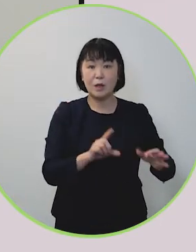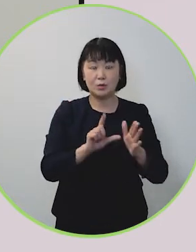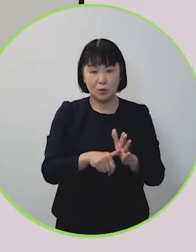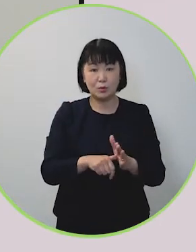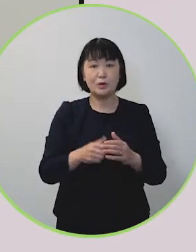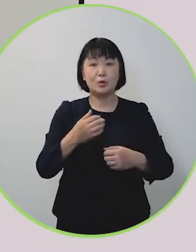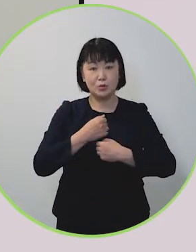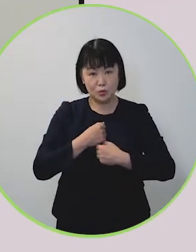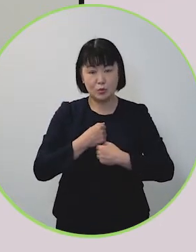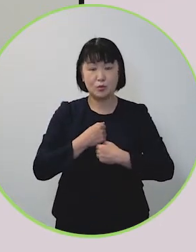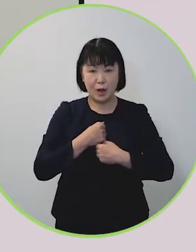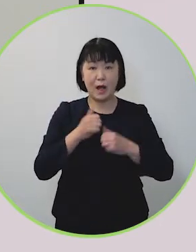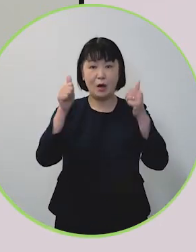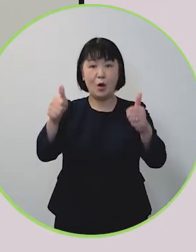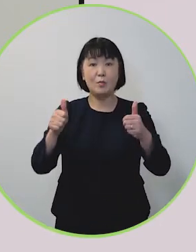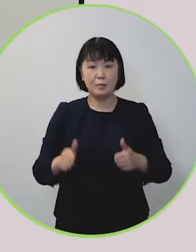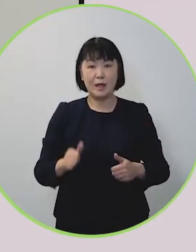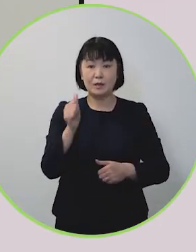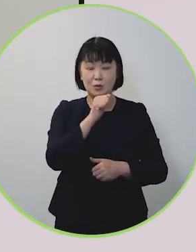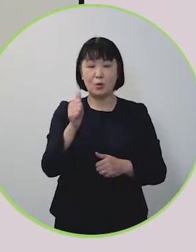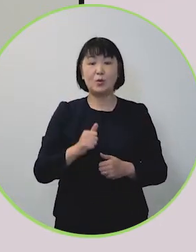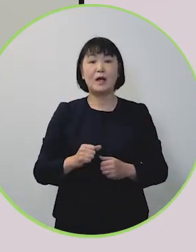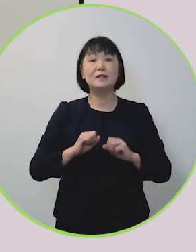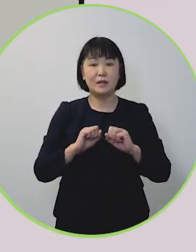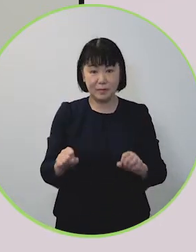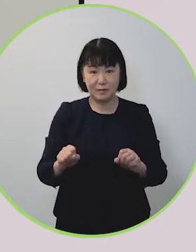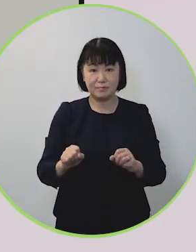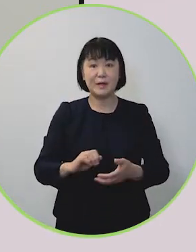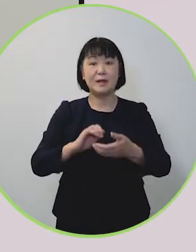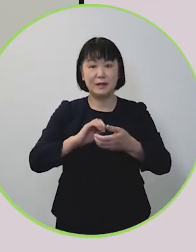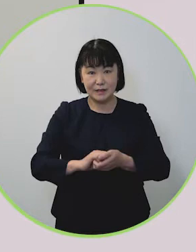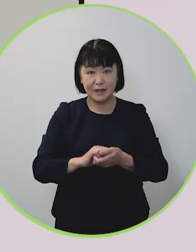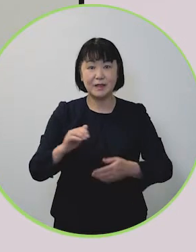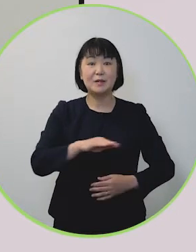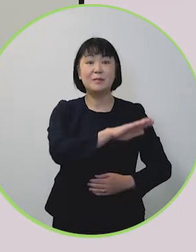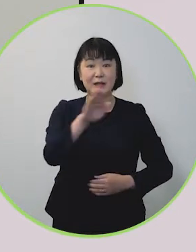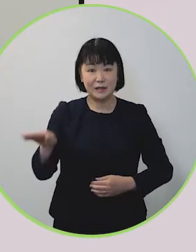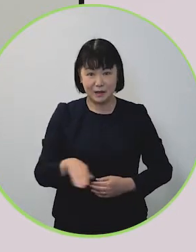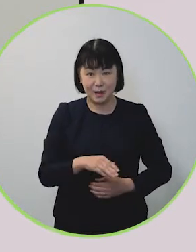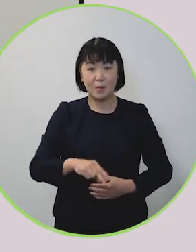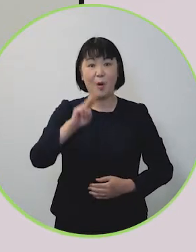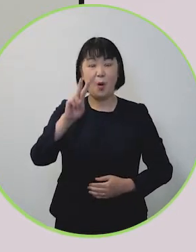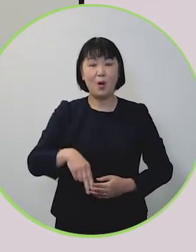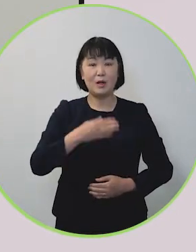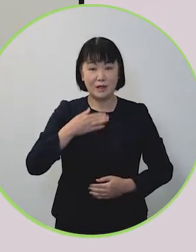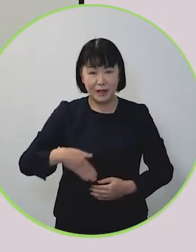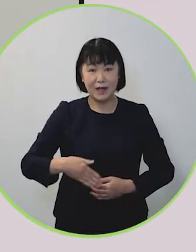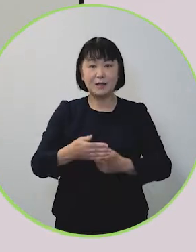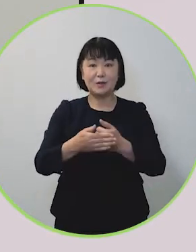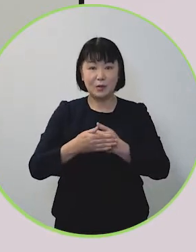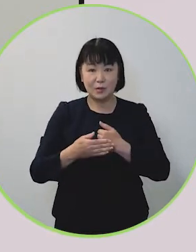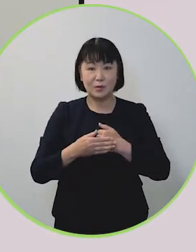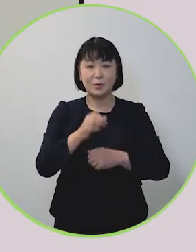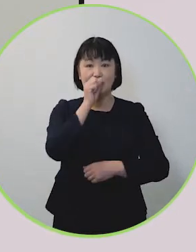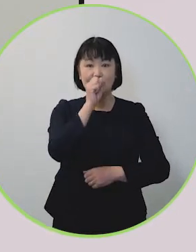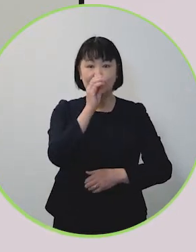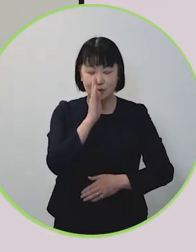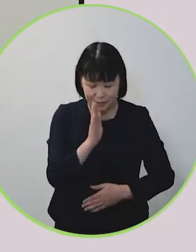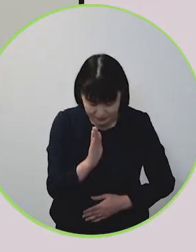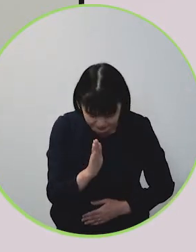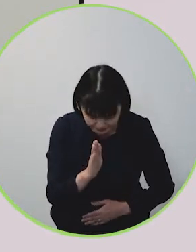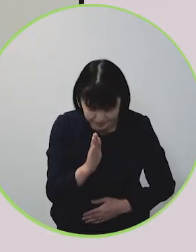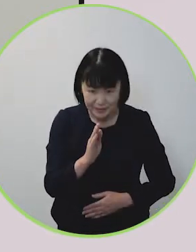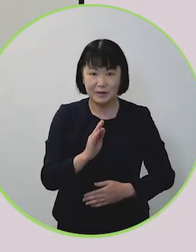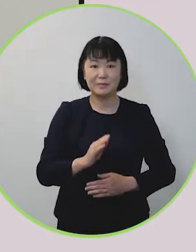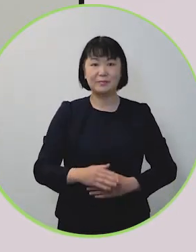などは2つのホームページなどでも紹介をしていますぜひ区民の皆さんも本事業へのご理解とご協力を